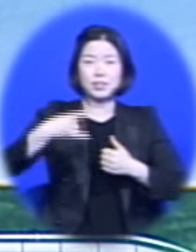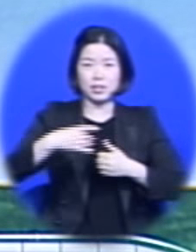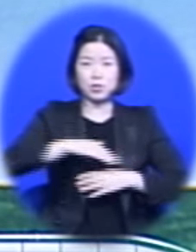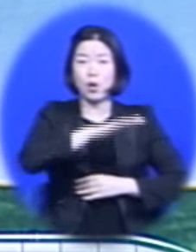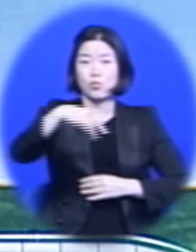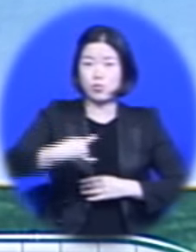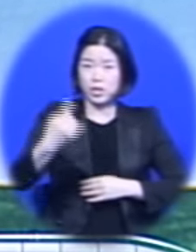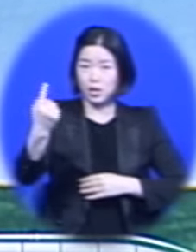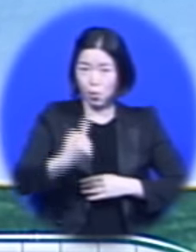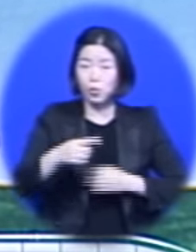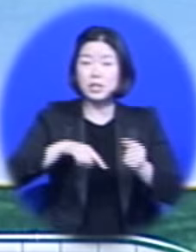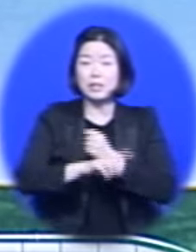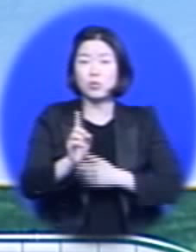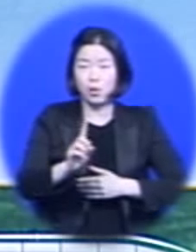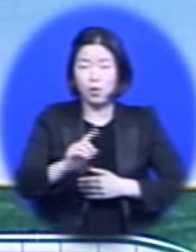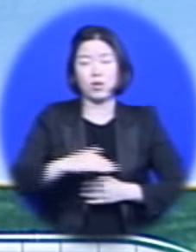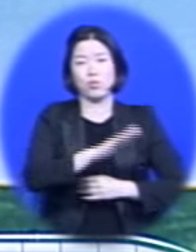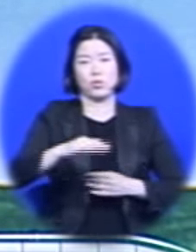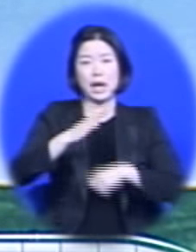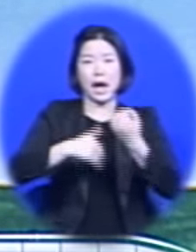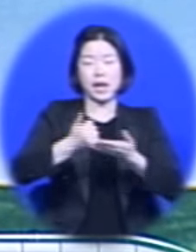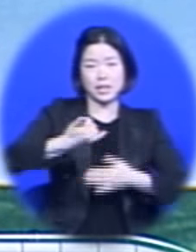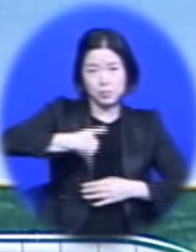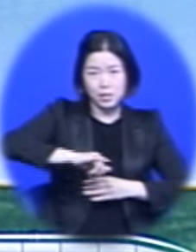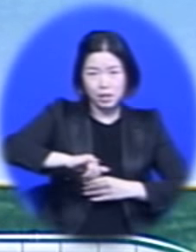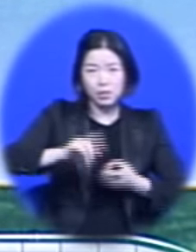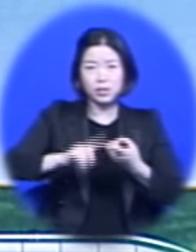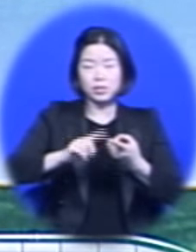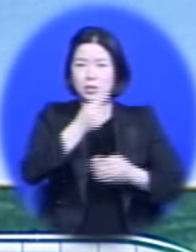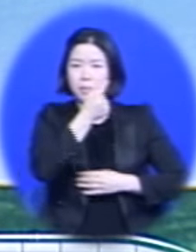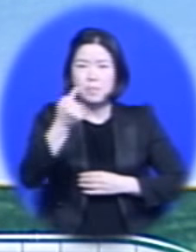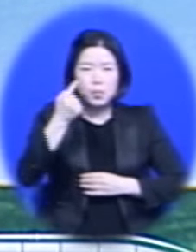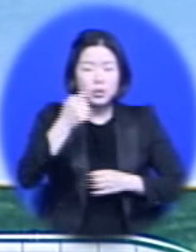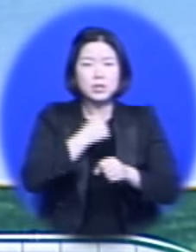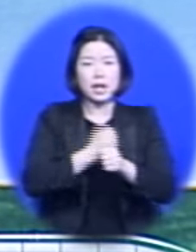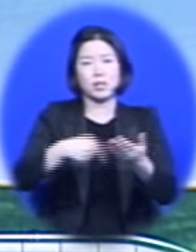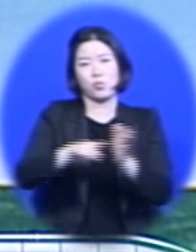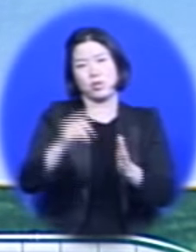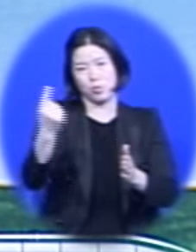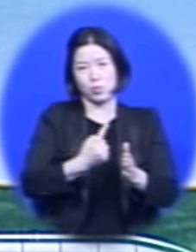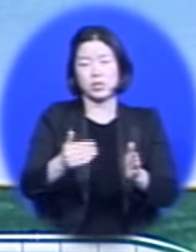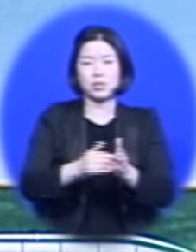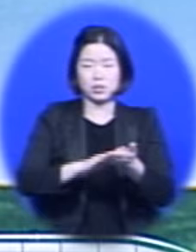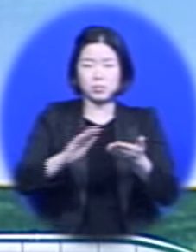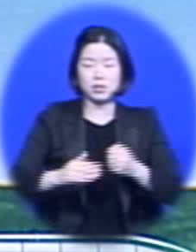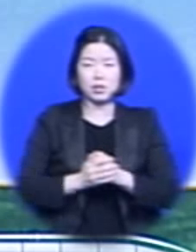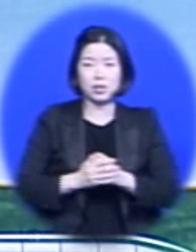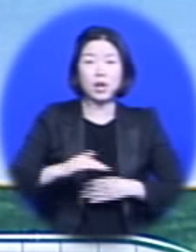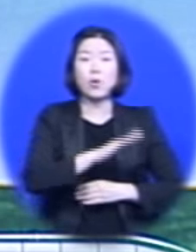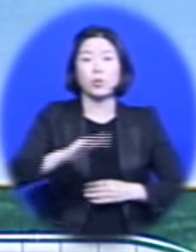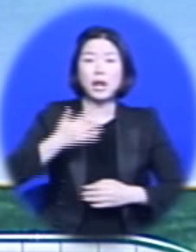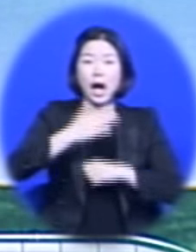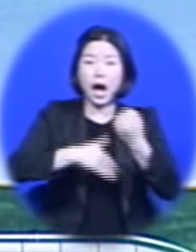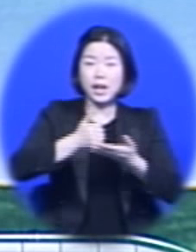이유는 우리가 하나님의 자녀라는 것을 확증하기 위해서 그렇습니다. 보증으로 오신 거예요. 우리가 하나님의 자녀라는